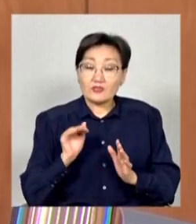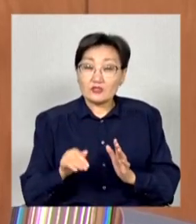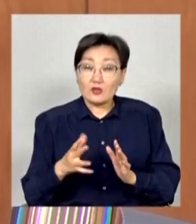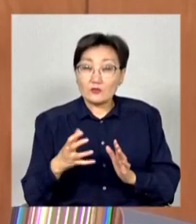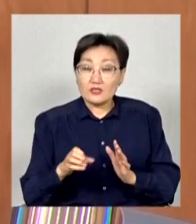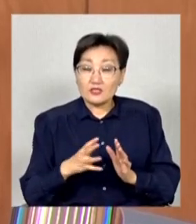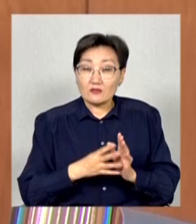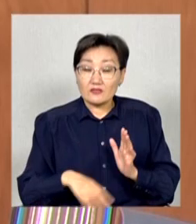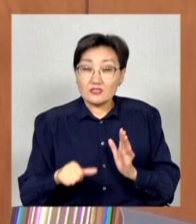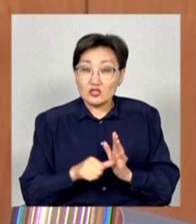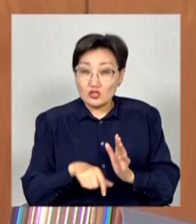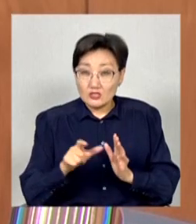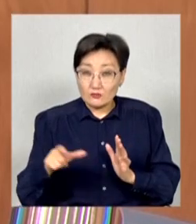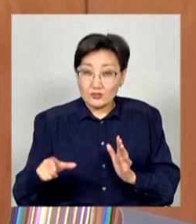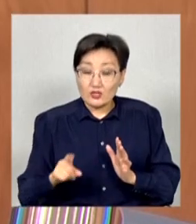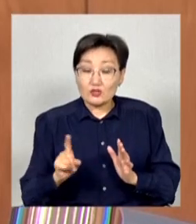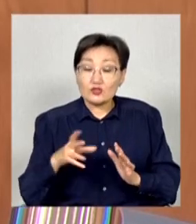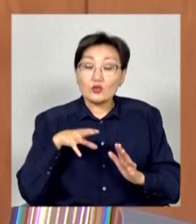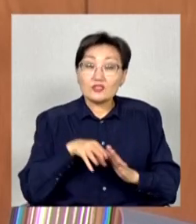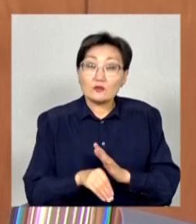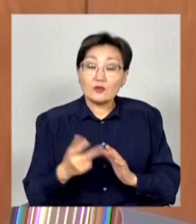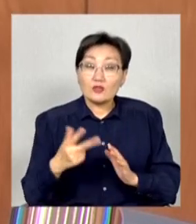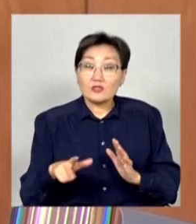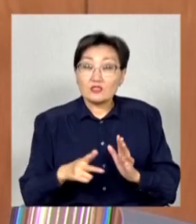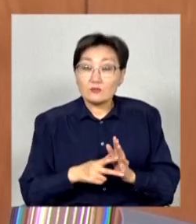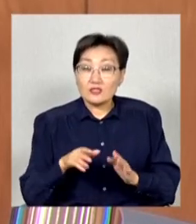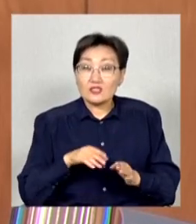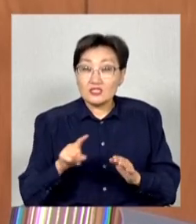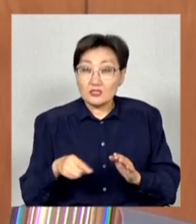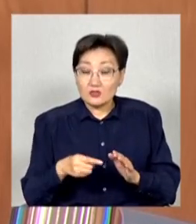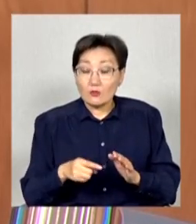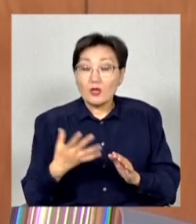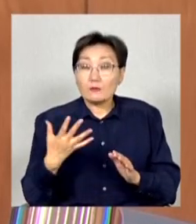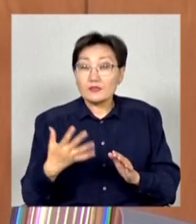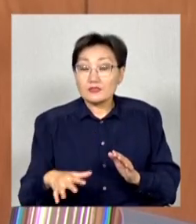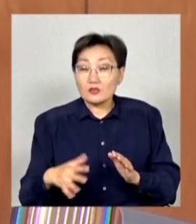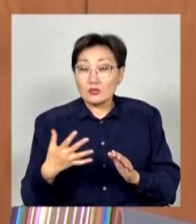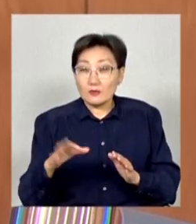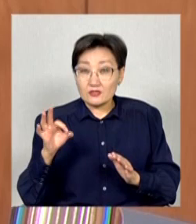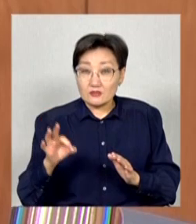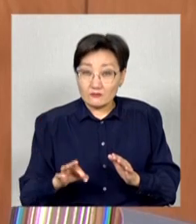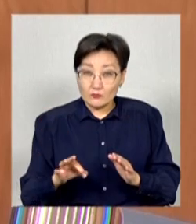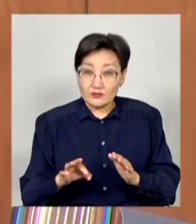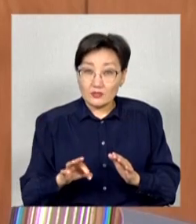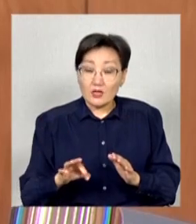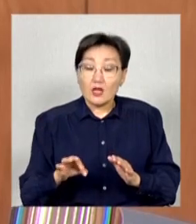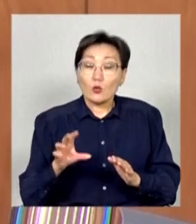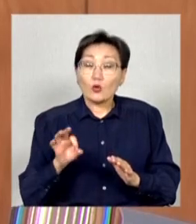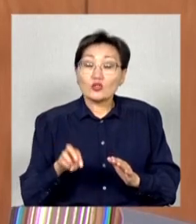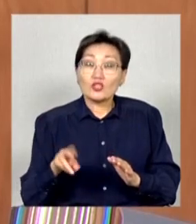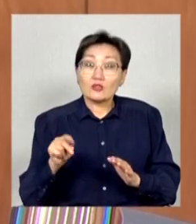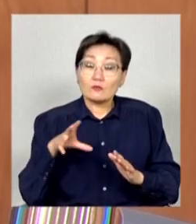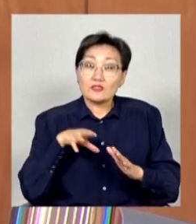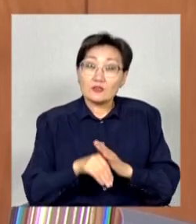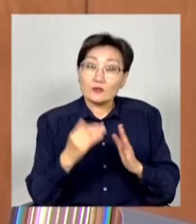4 606 596 граждан, что составляет 38,50 0,05% от числа